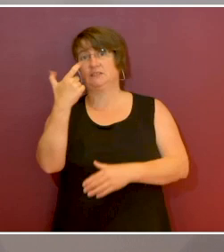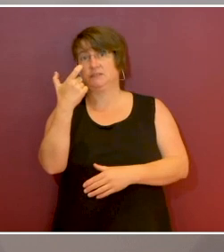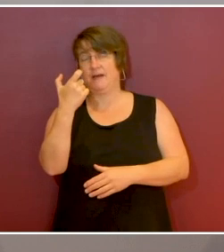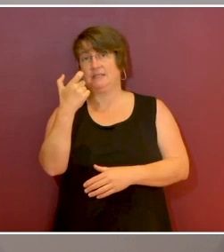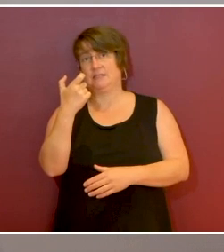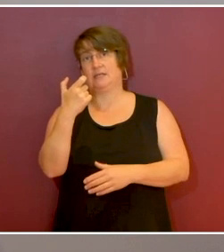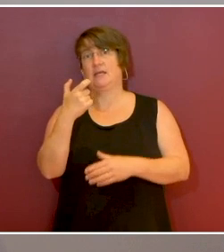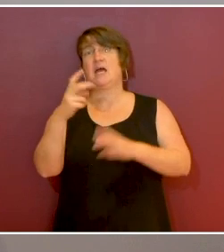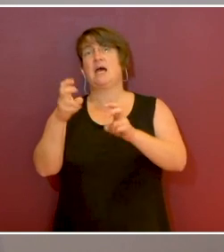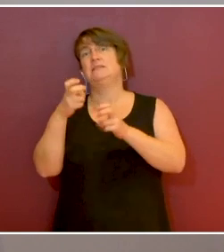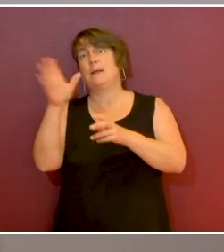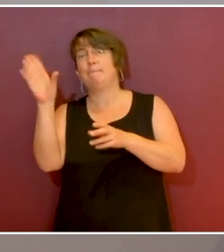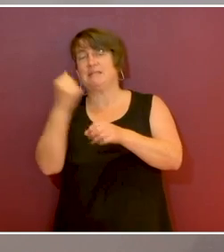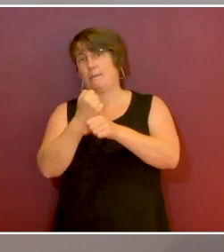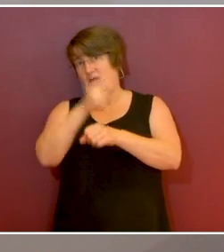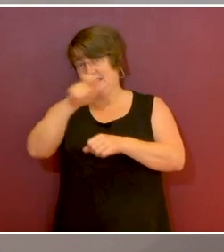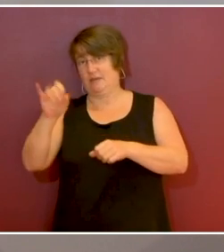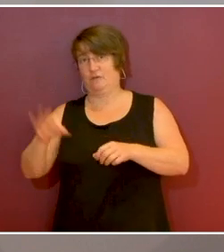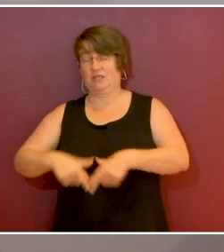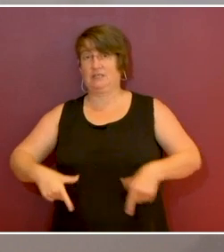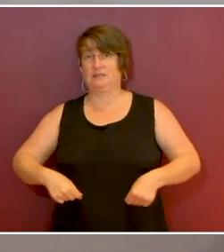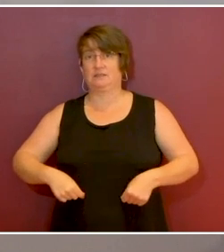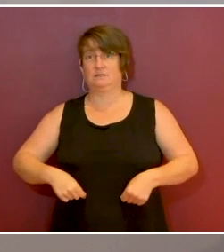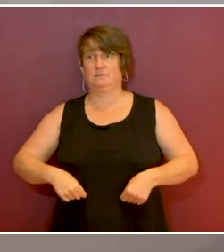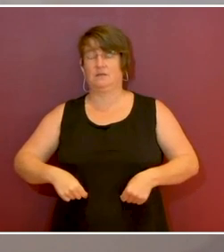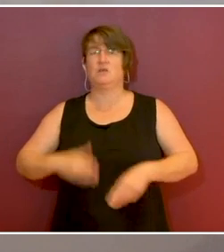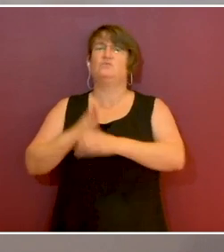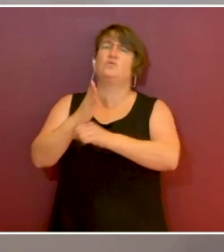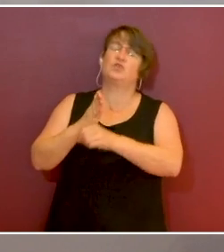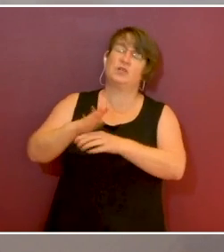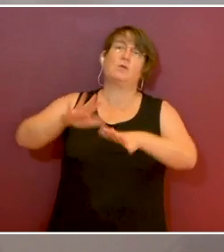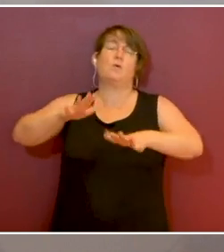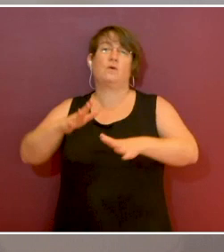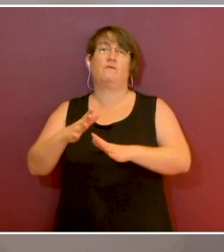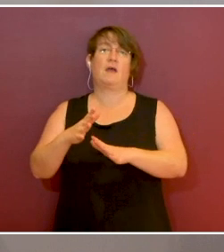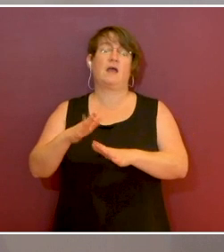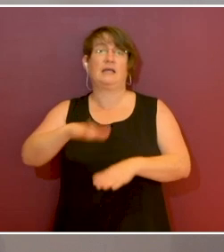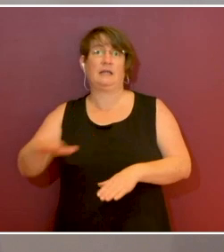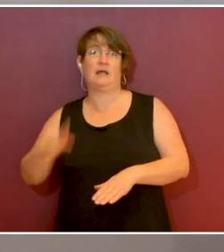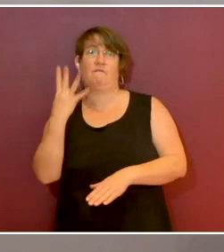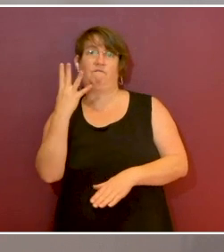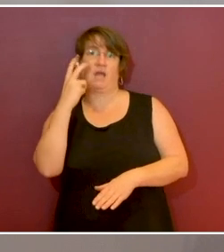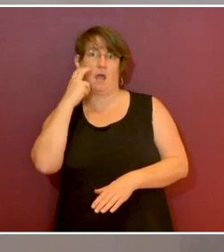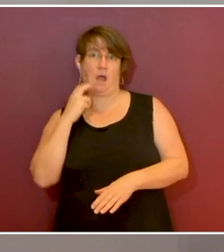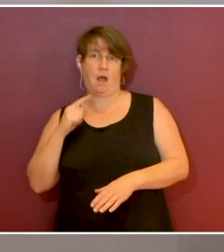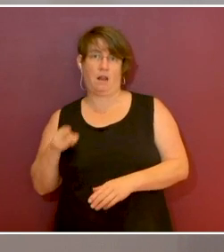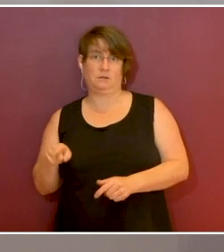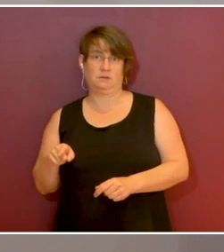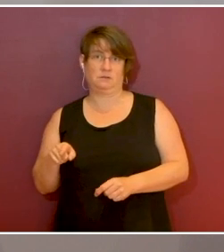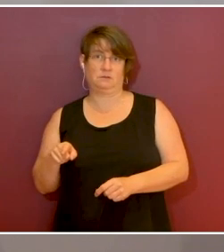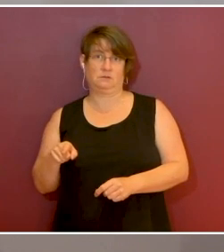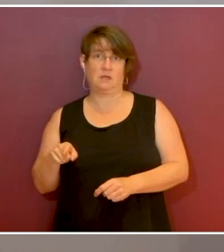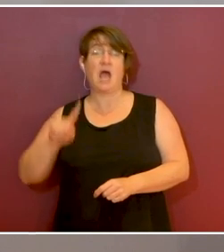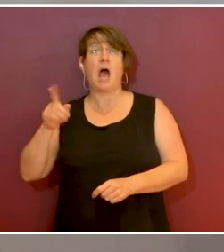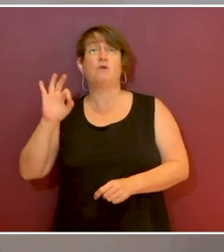Mitarbeiterinnen aus Kitas und im Median waren die Kinder 4 Jahre alt. Und was vielleicht noch wichtig ist, auch für die Interpretation